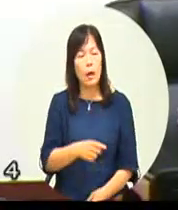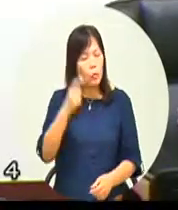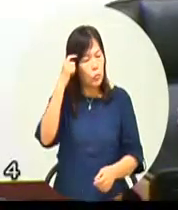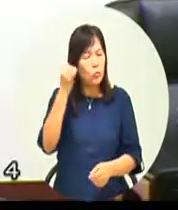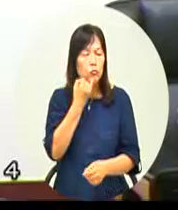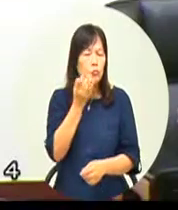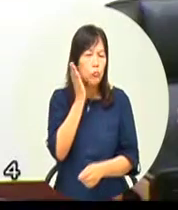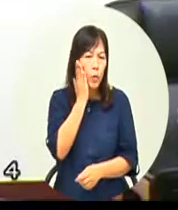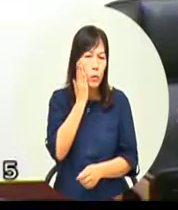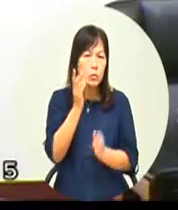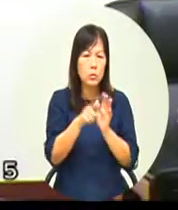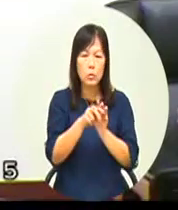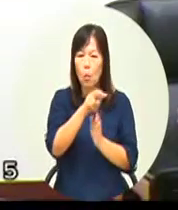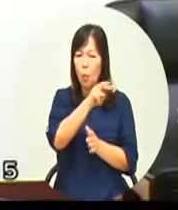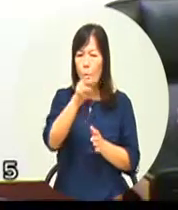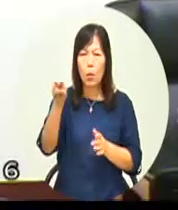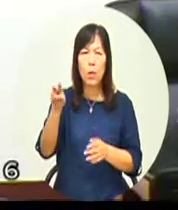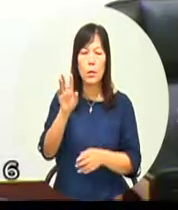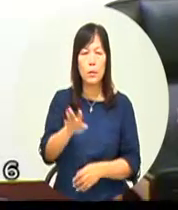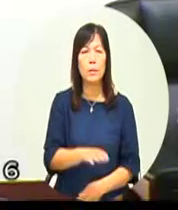我们看哈，其实整个